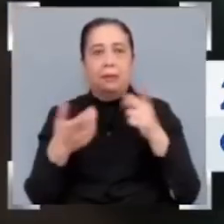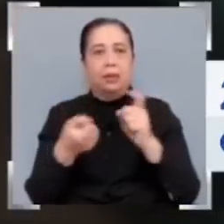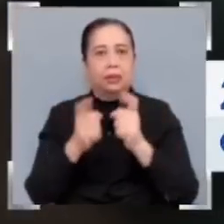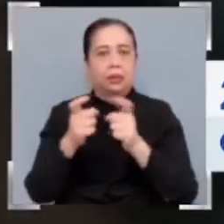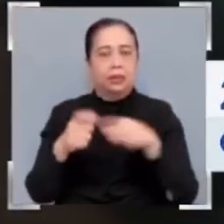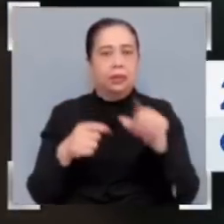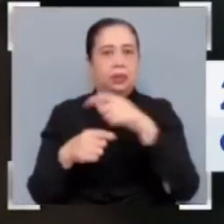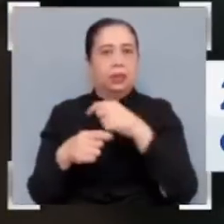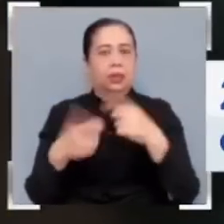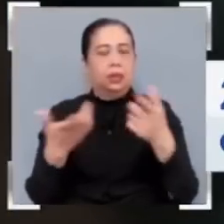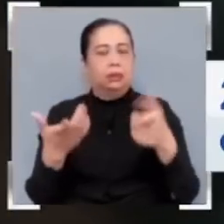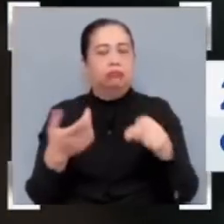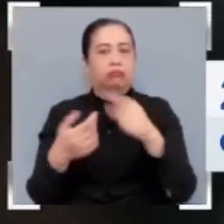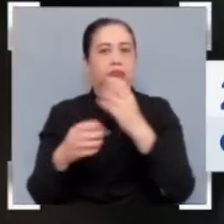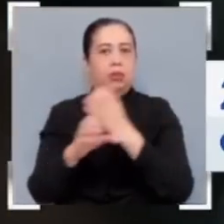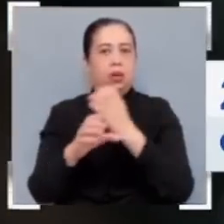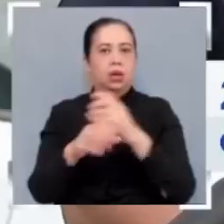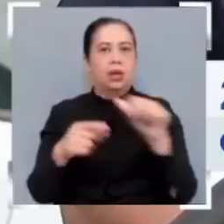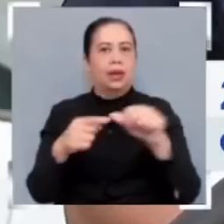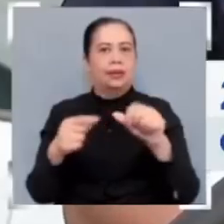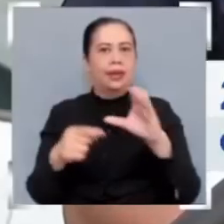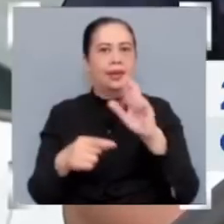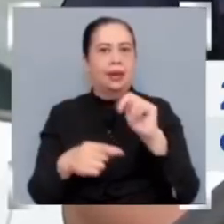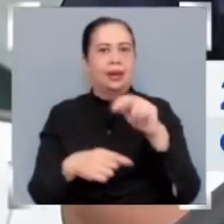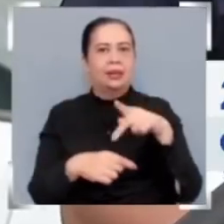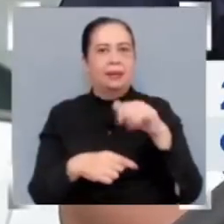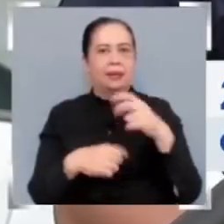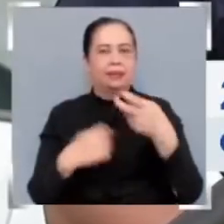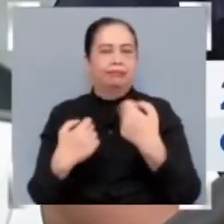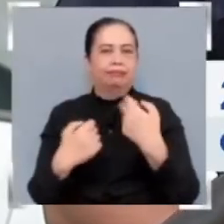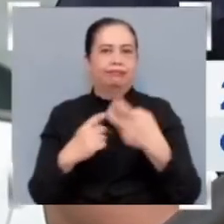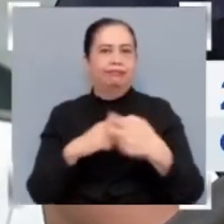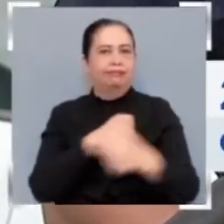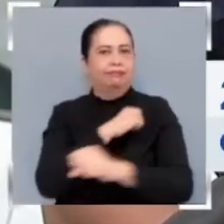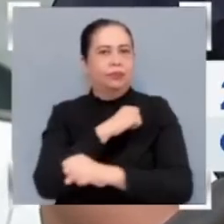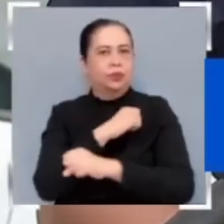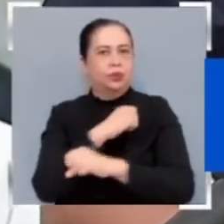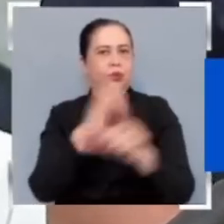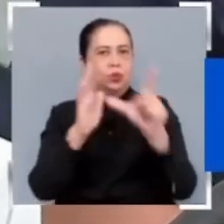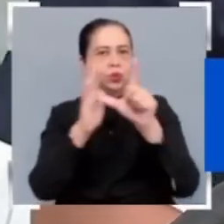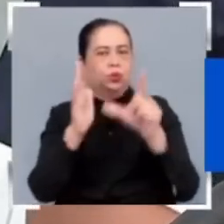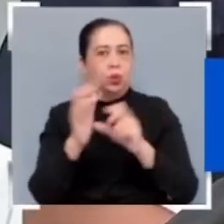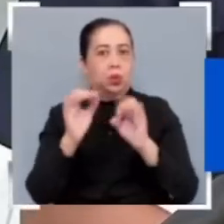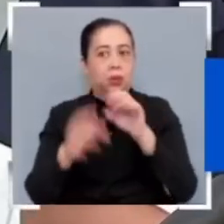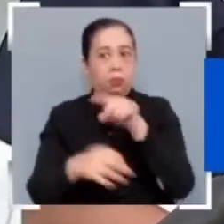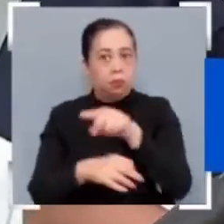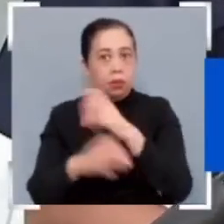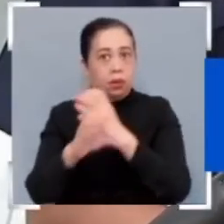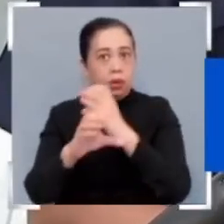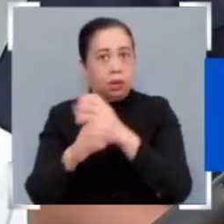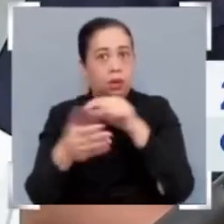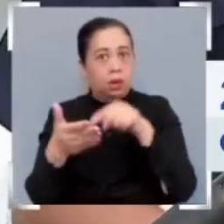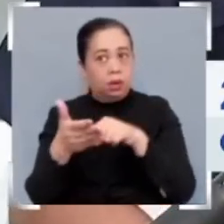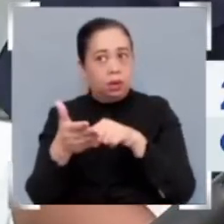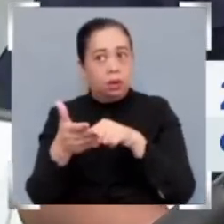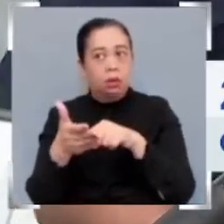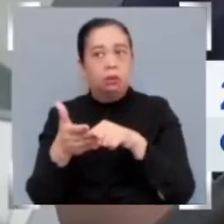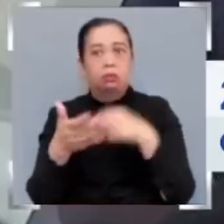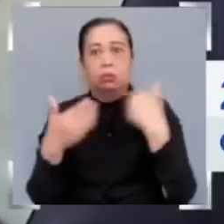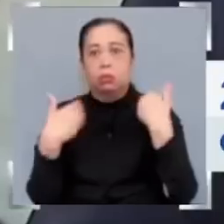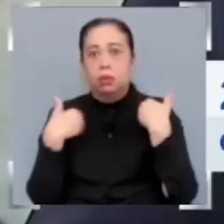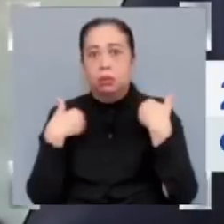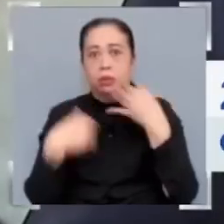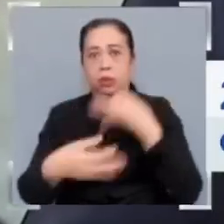posibleng paglabag daw sa anti-carnapping law. Kung malalaman po dyan na kung ito pong sasakyan na ito ay may nagpalit ng